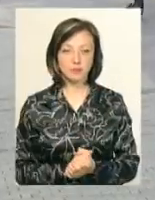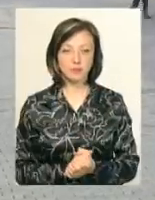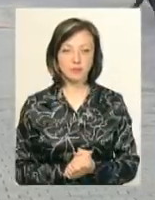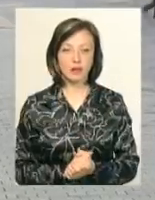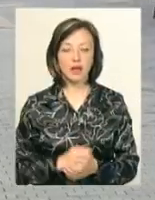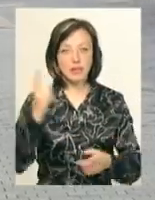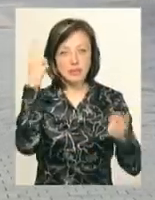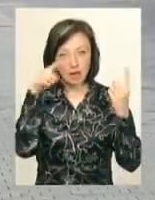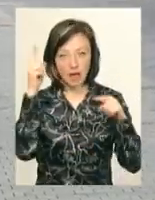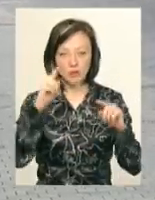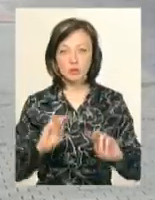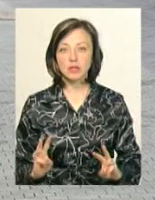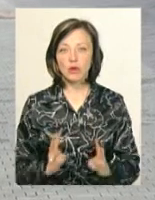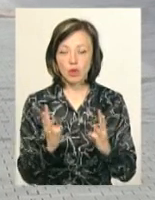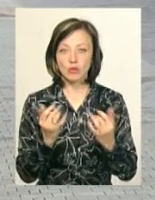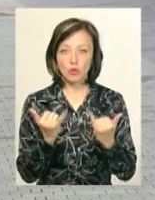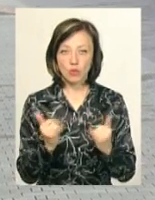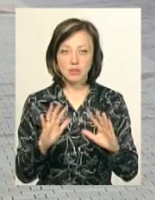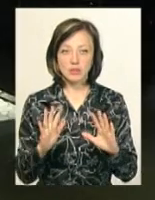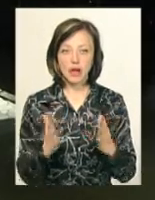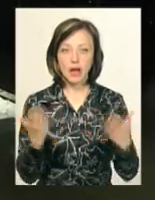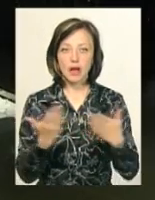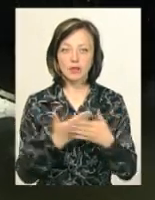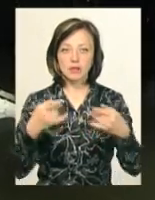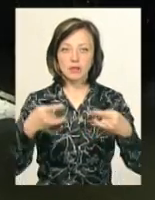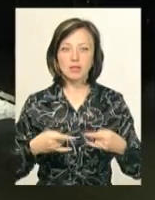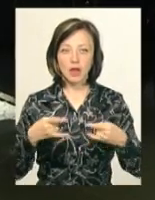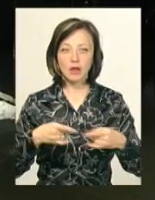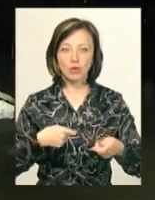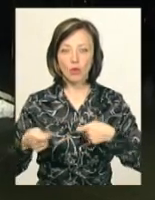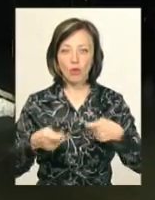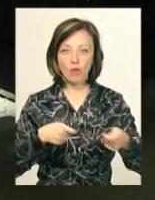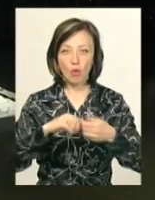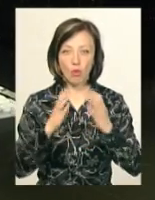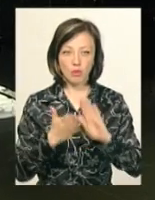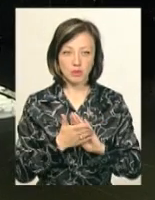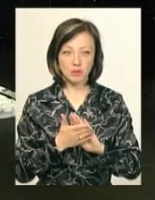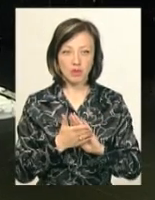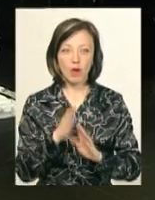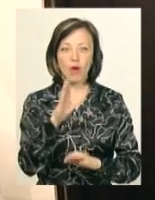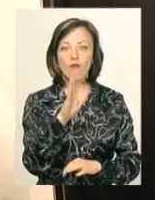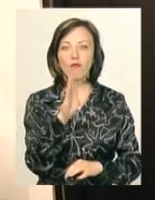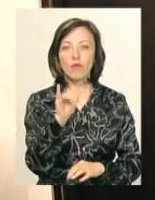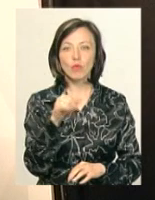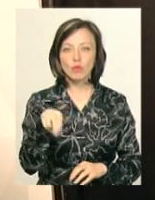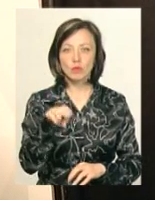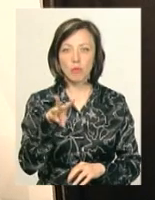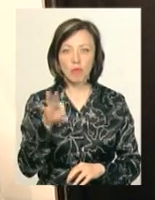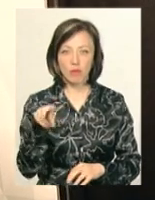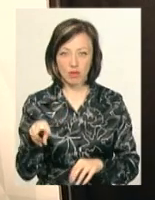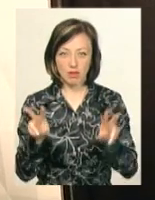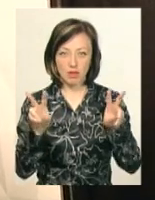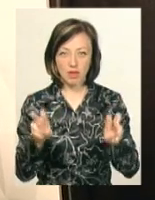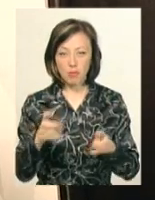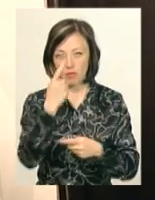За легендою, загоряння сьогодні сталося у кінозалі торгово-розважального комплексу «Вудмол» у Хмельницькому. Як повідомив старший помічник начальника з